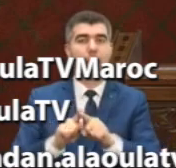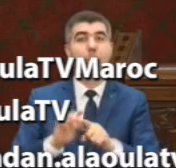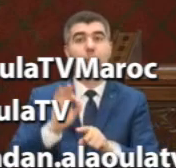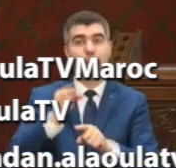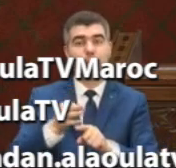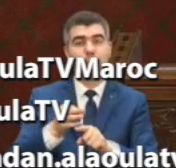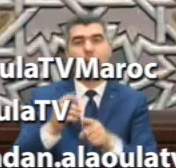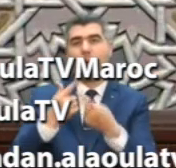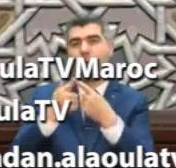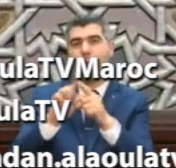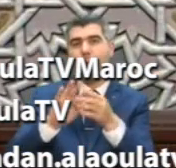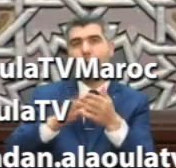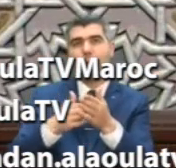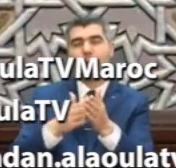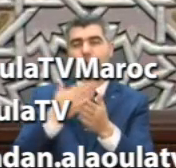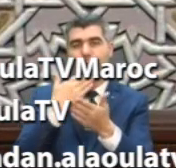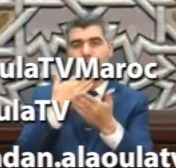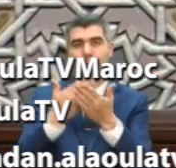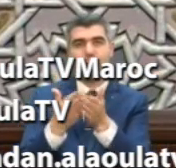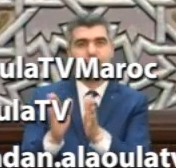جميع. شكرا.